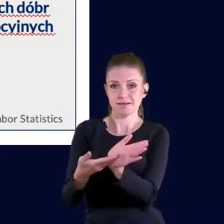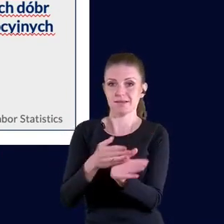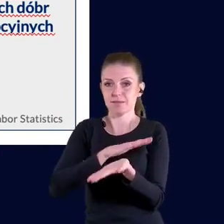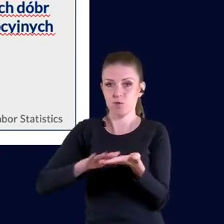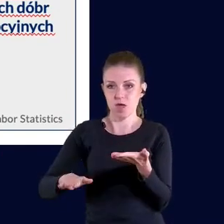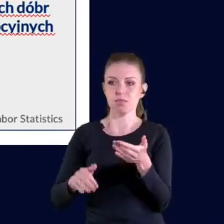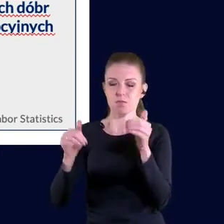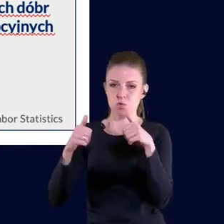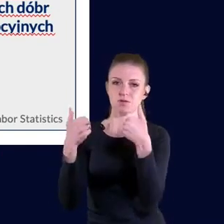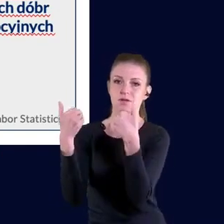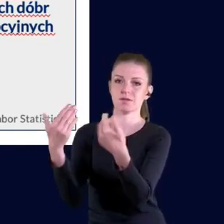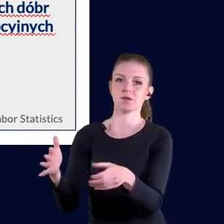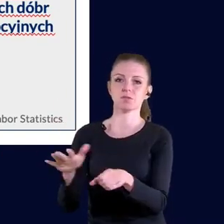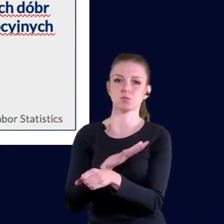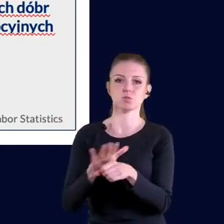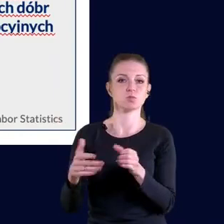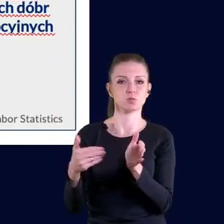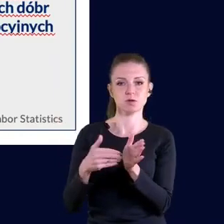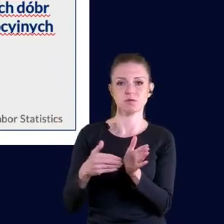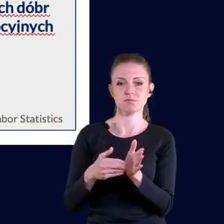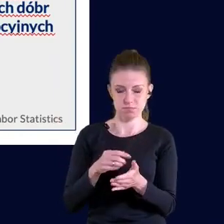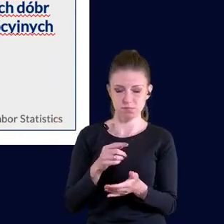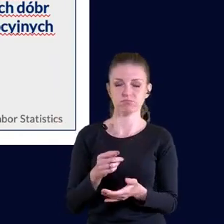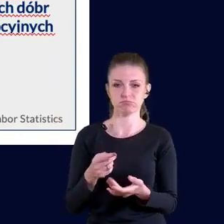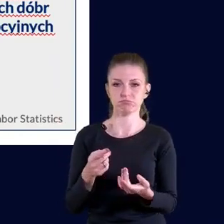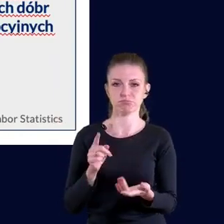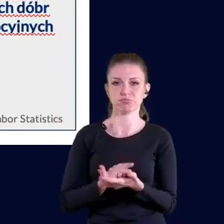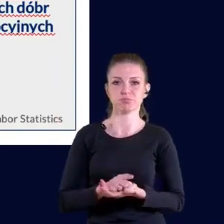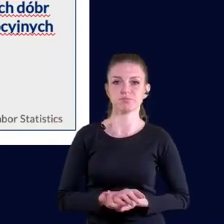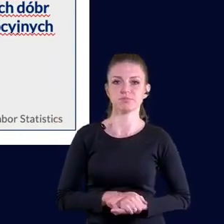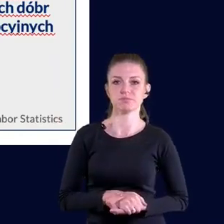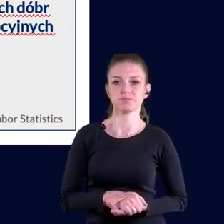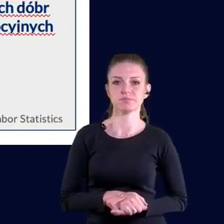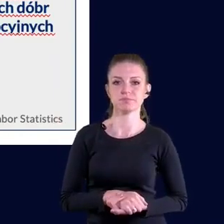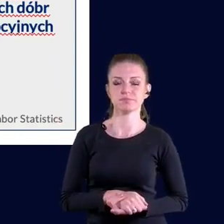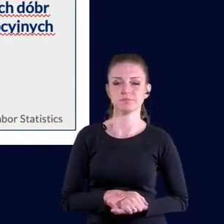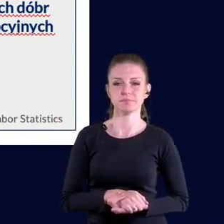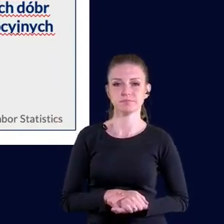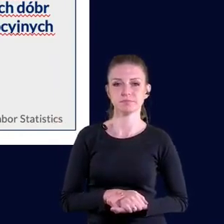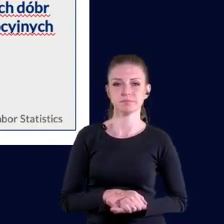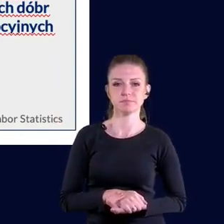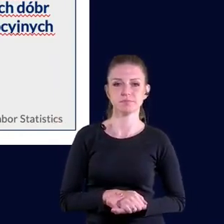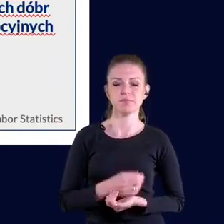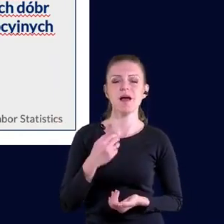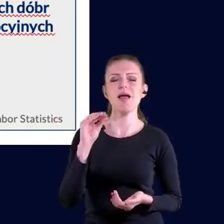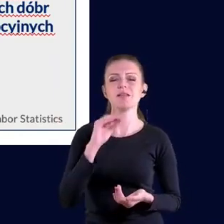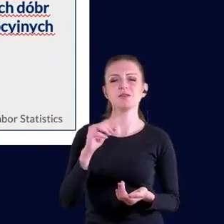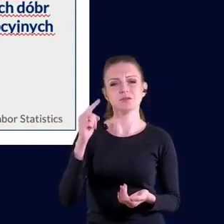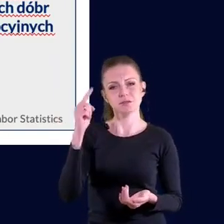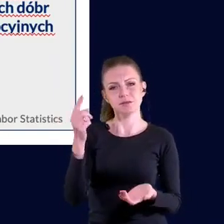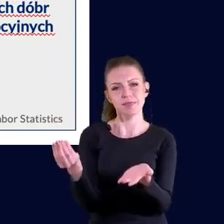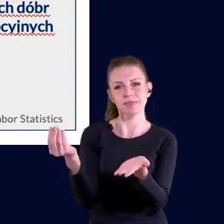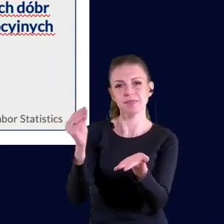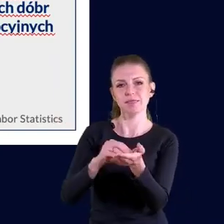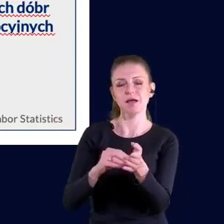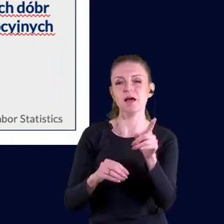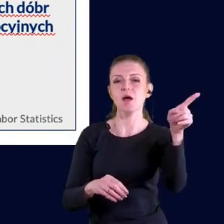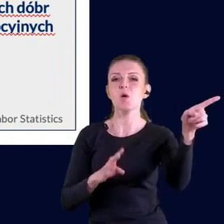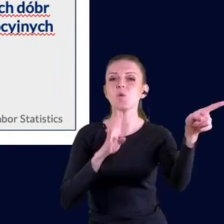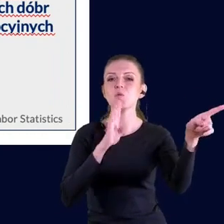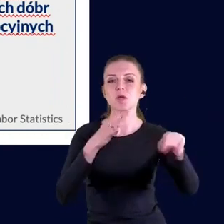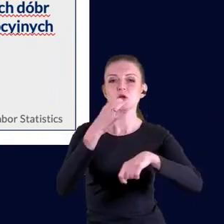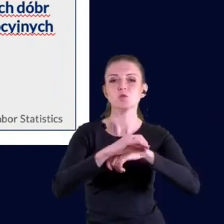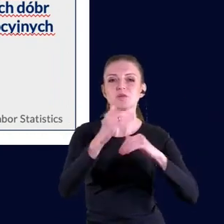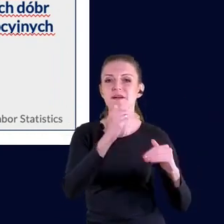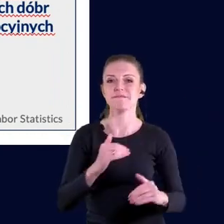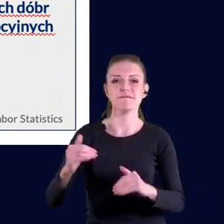dla wszystkich i też jeszcze tutaj dodam jedną niezwykle ważną rzecz że w Stanach Zjednoczonych studia wyższe są jednym z